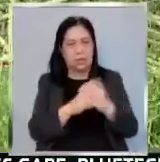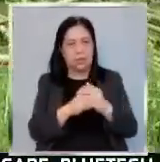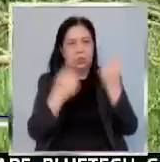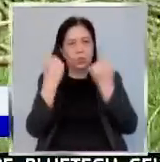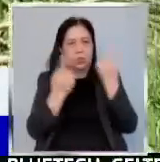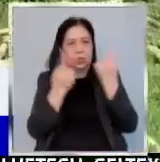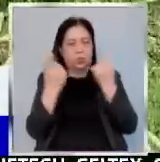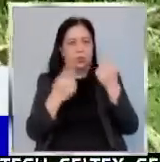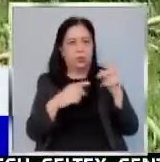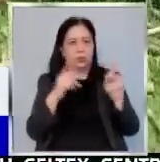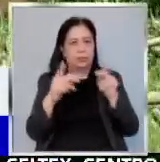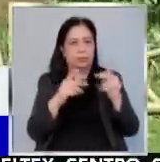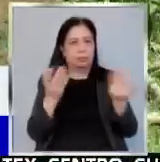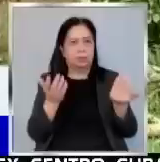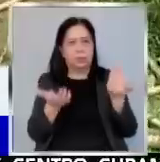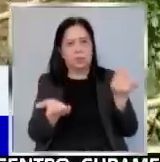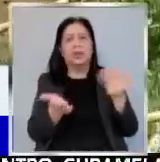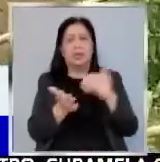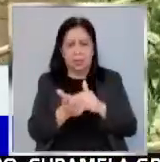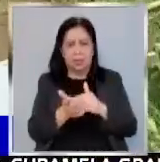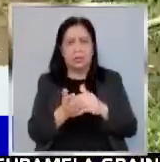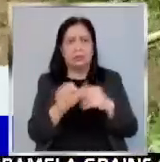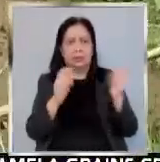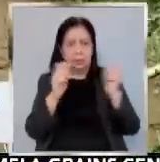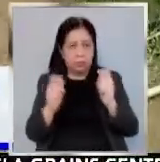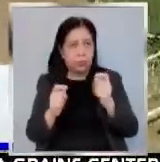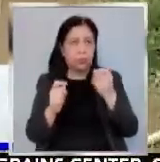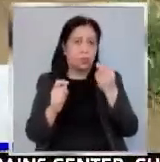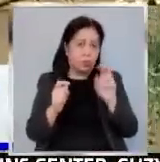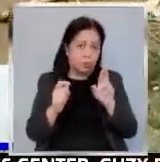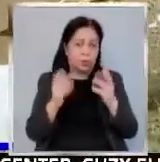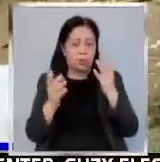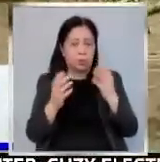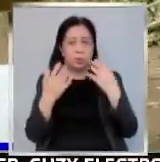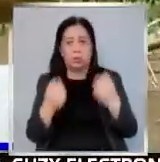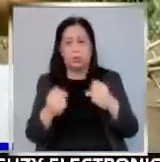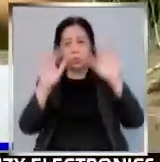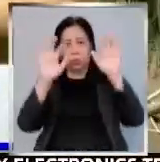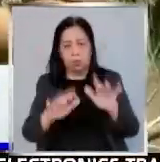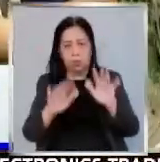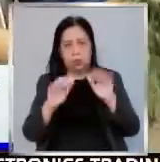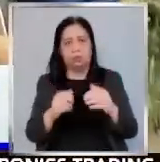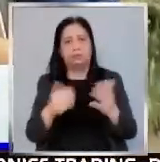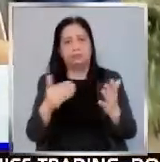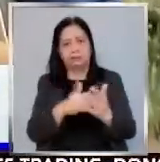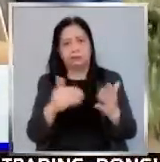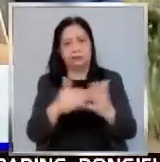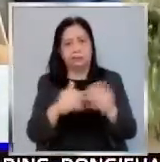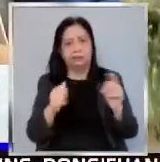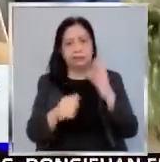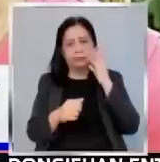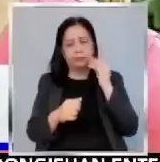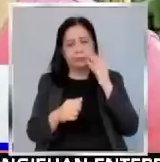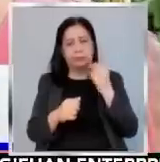residente na baka may sumunod na naman na bagyo o di naman kaya ay malakas na pag-ulan at maulit na naman ang dilubyong